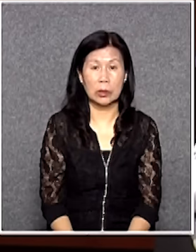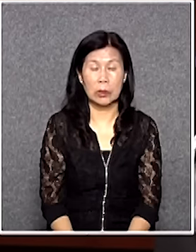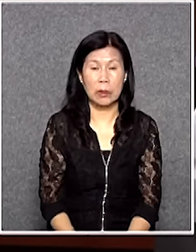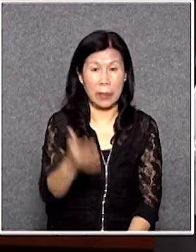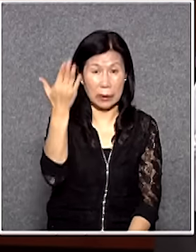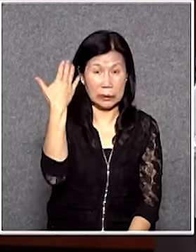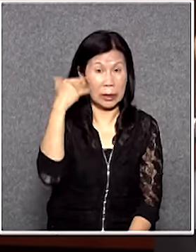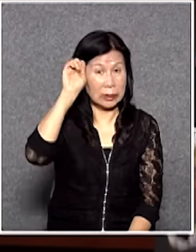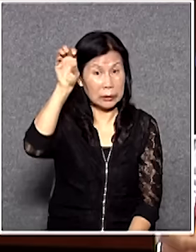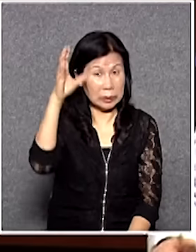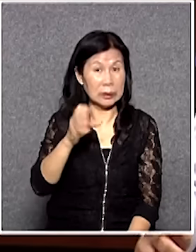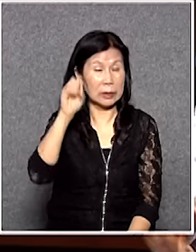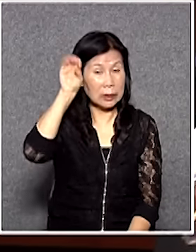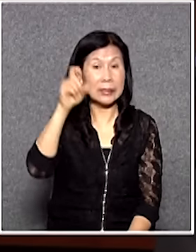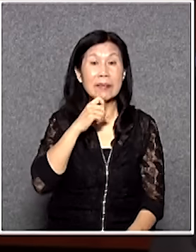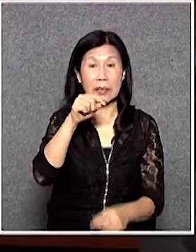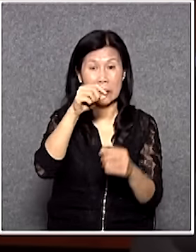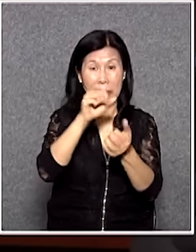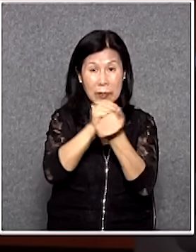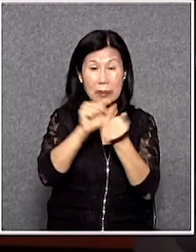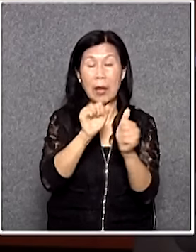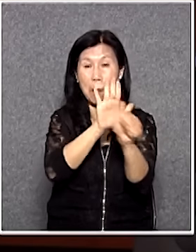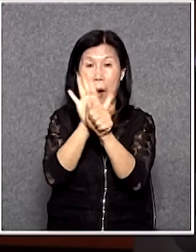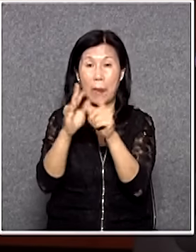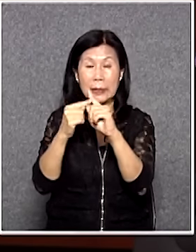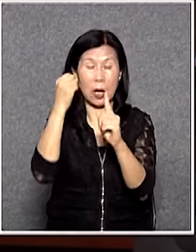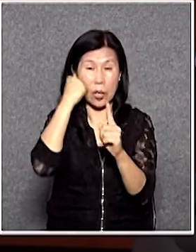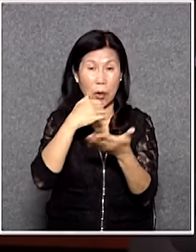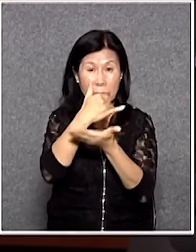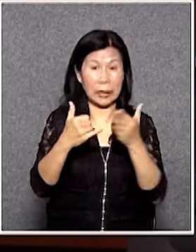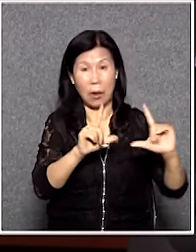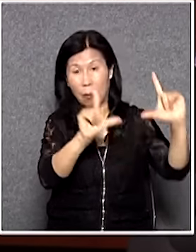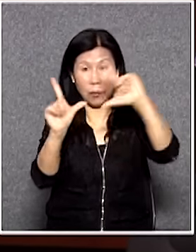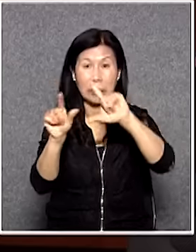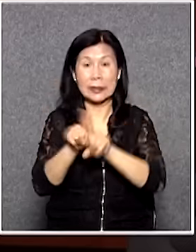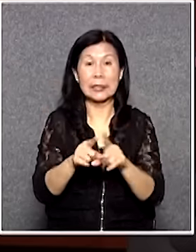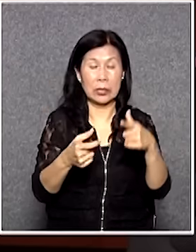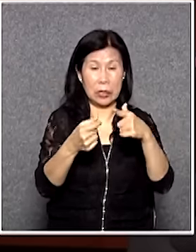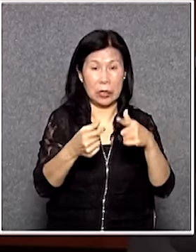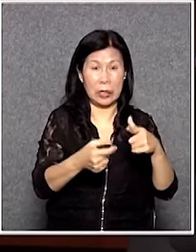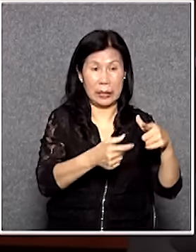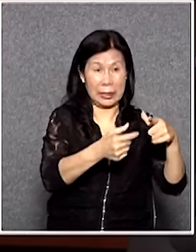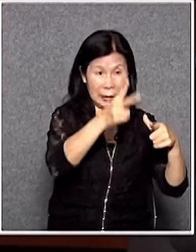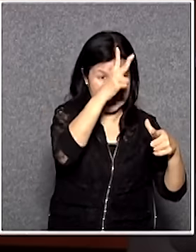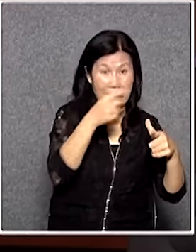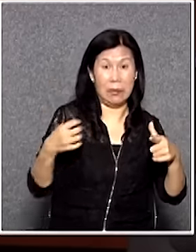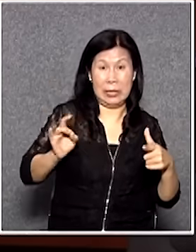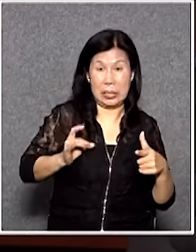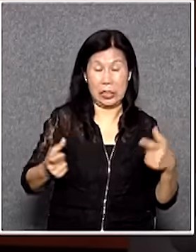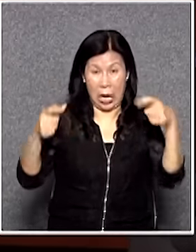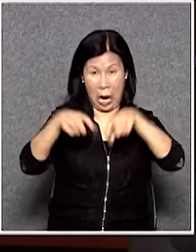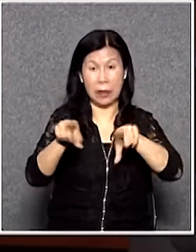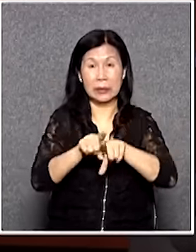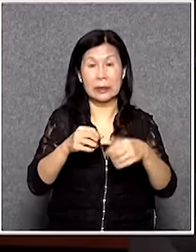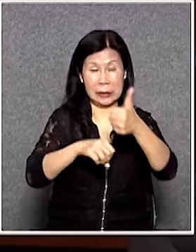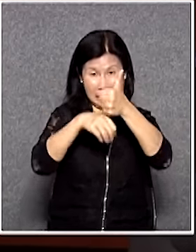建議說，如果你要解決為了市民的退休生活，應該就設立一個公司合營的基金，或者成立一個公